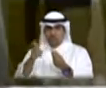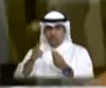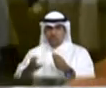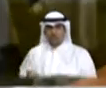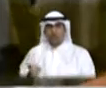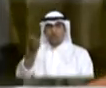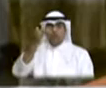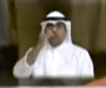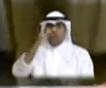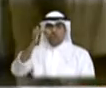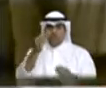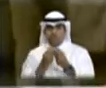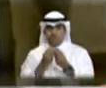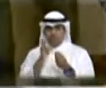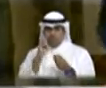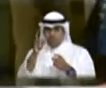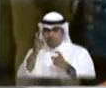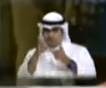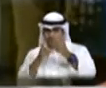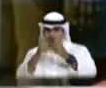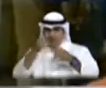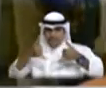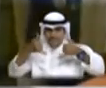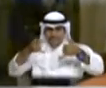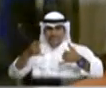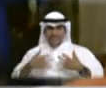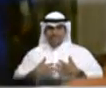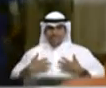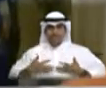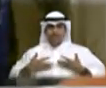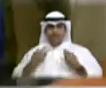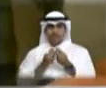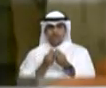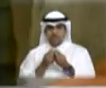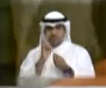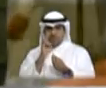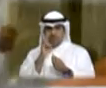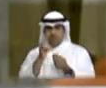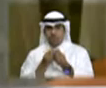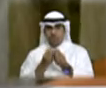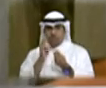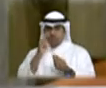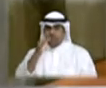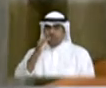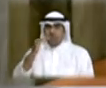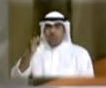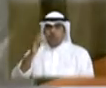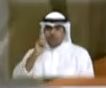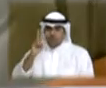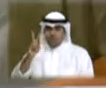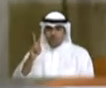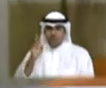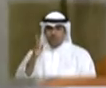هذا الدوري النموذجي اللي من خلاله نولد أو نولدت مواهب شبابية عديدة بما